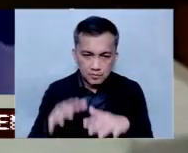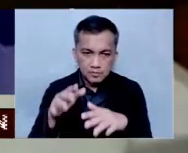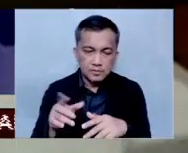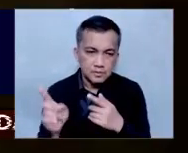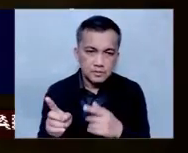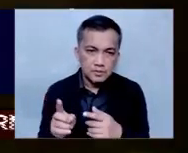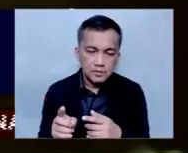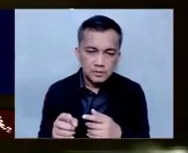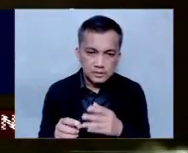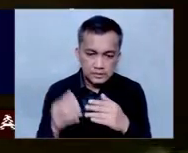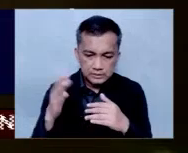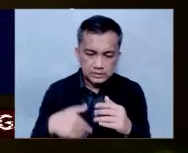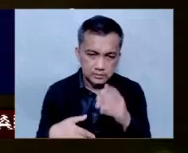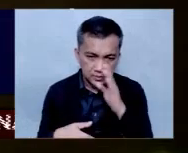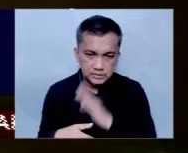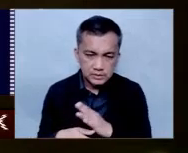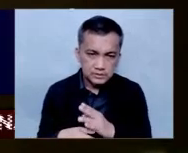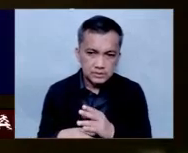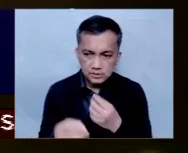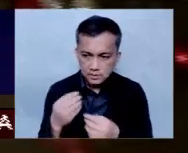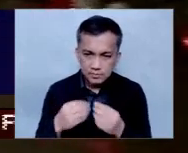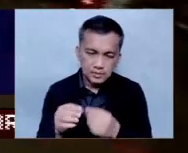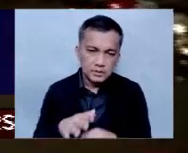masira, para at least makain na lang din.